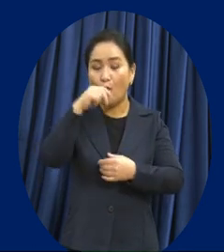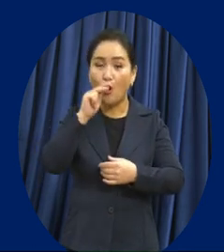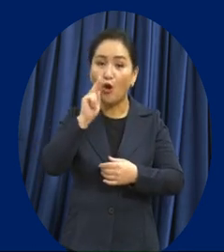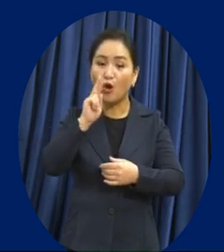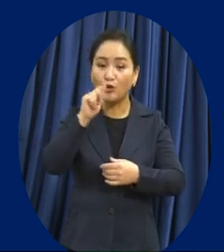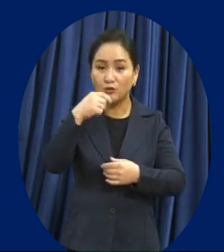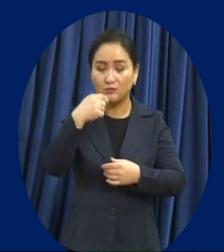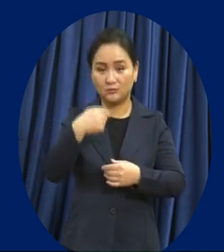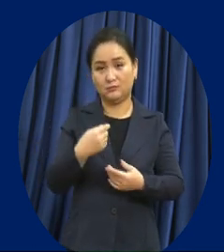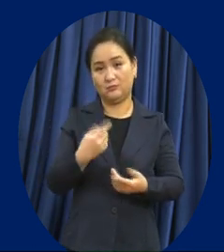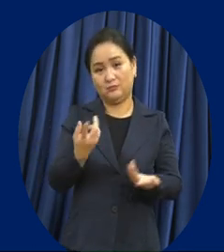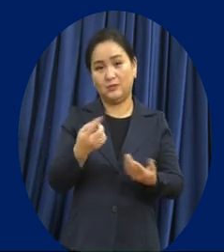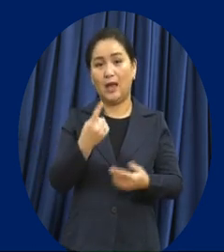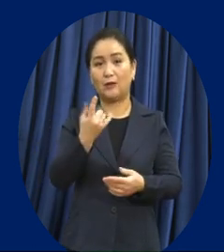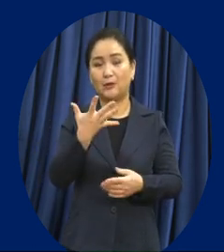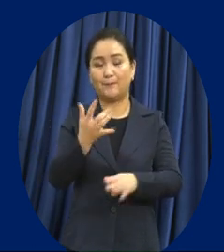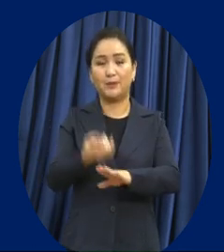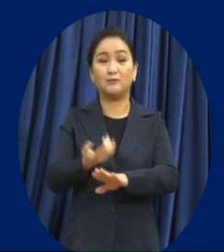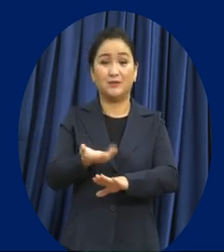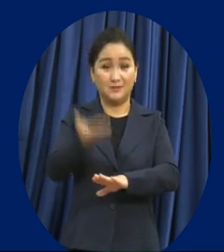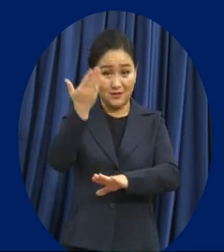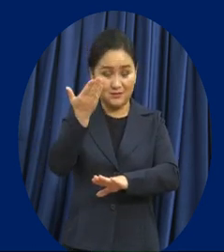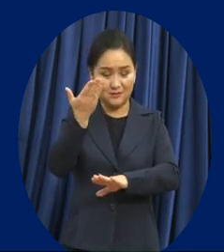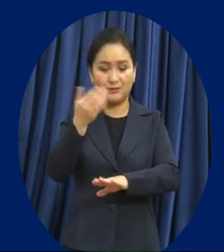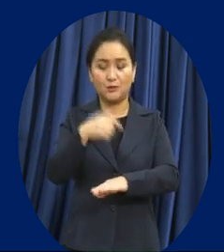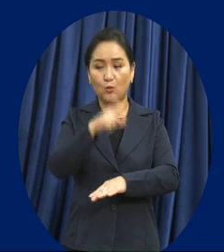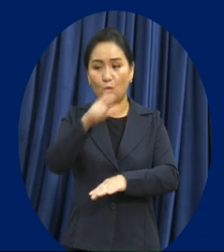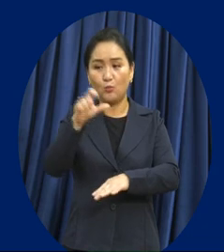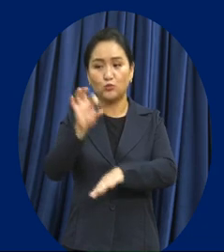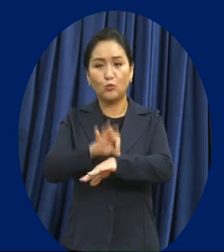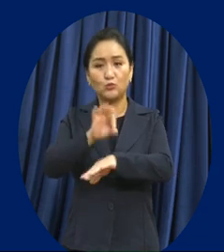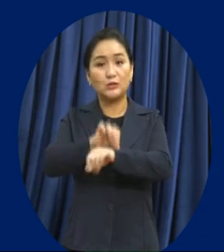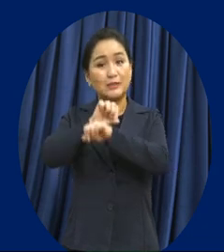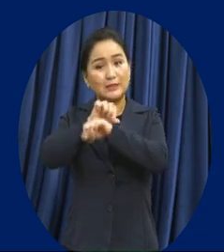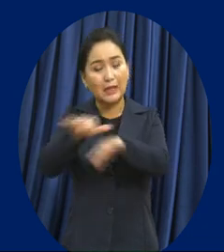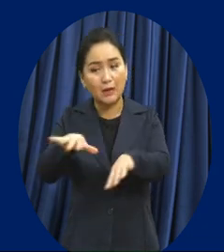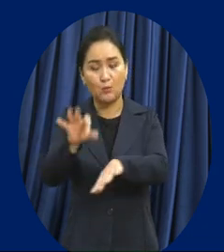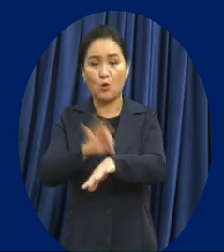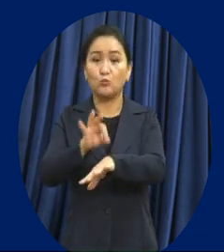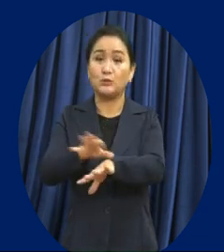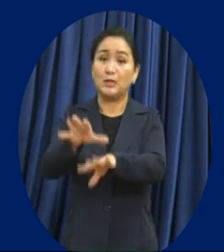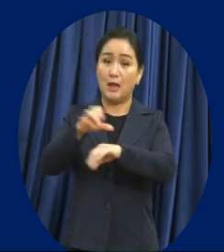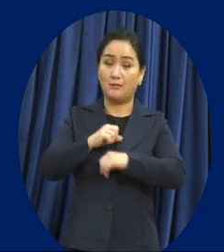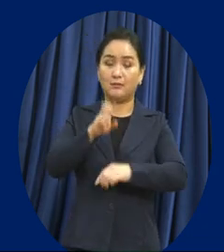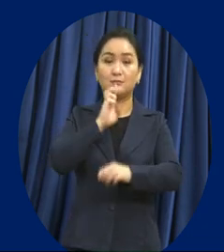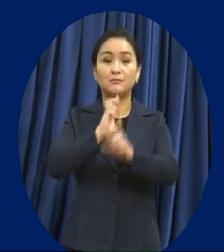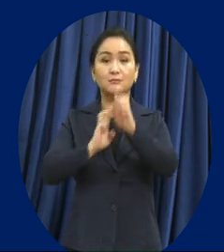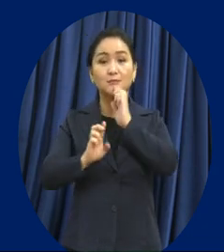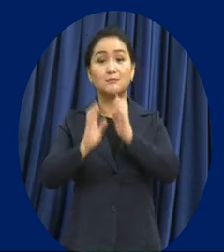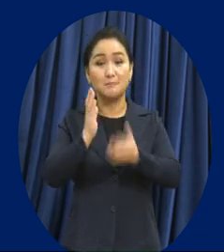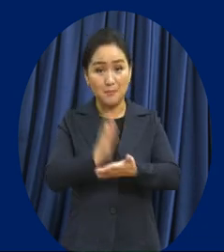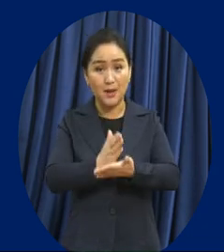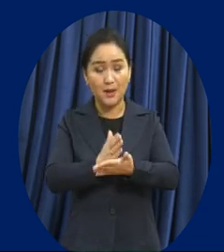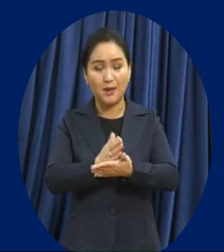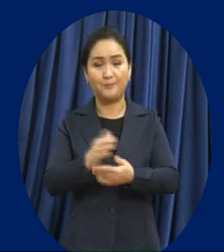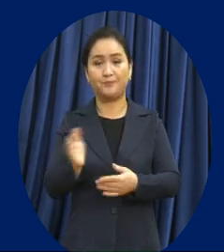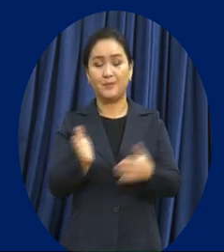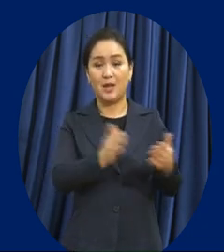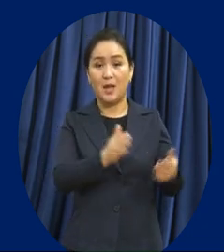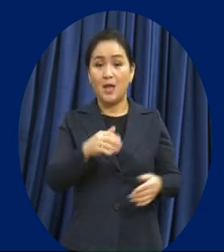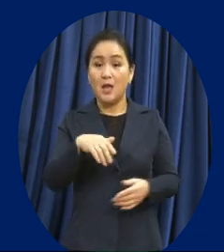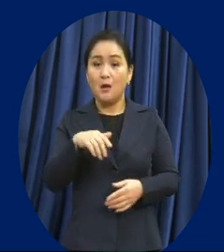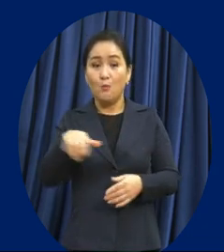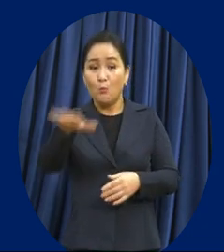буюу өөрх бусад хүмүүст бол халдвар тараах эрсдэлтэй бүх бүртгэж байгаа халдварын одоо 50-аас дээш хувийн зарим оронд